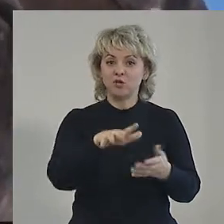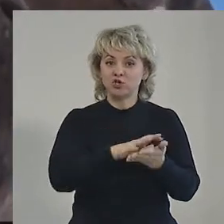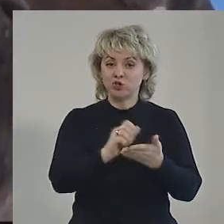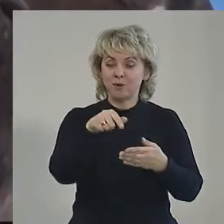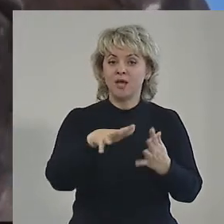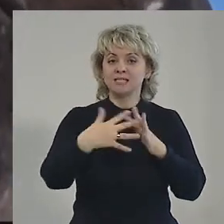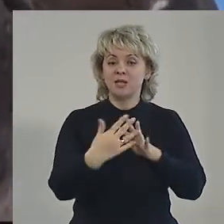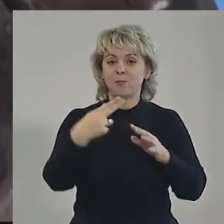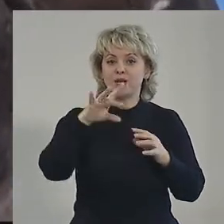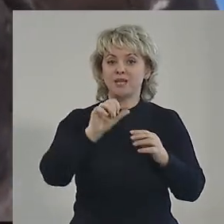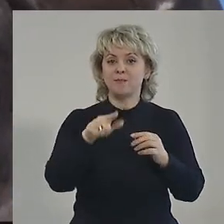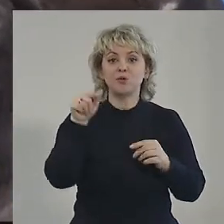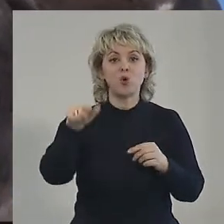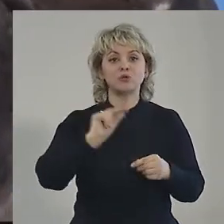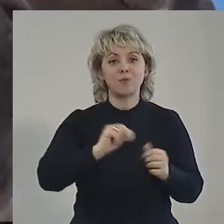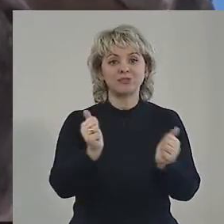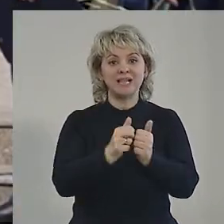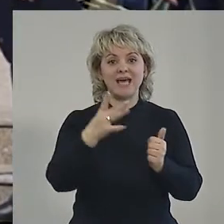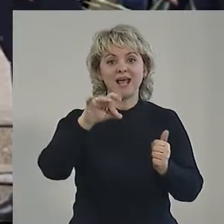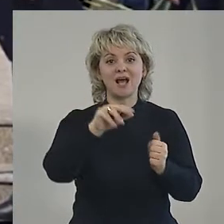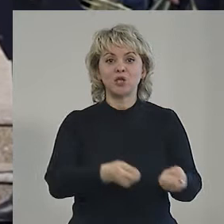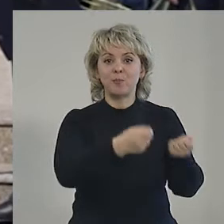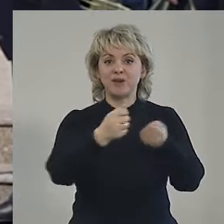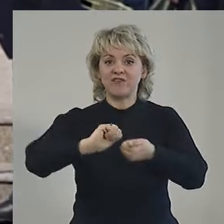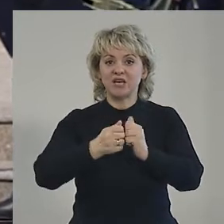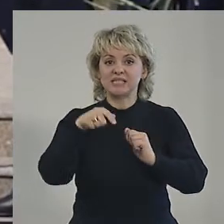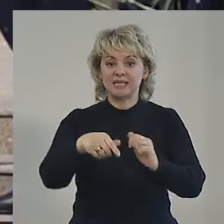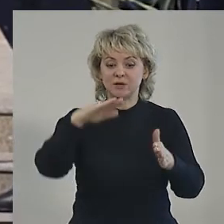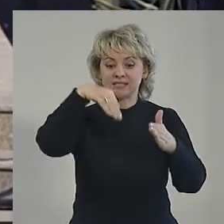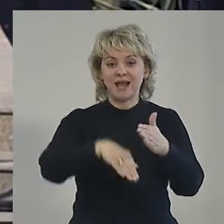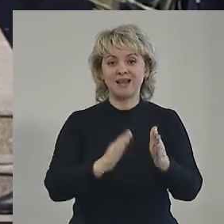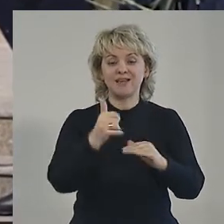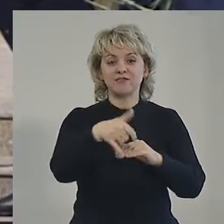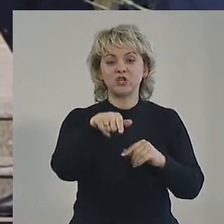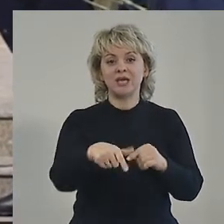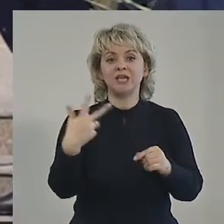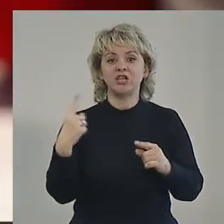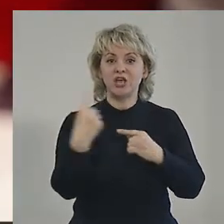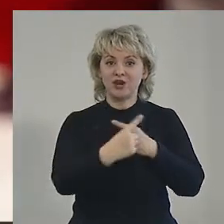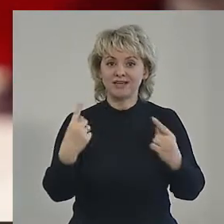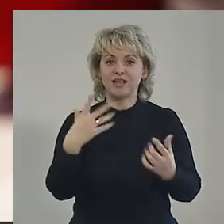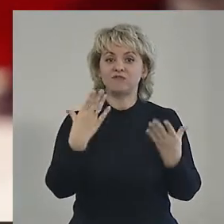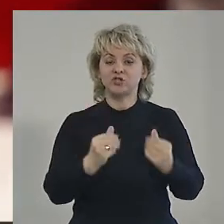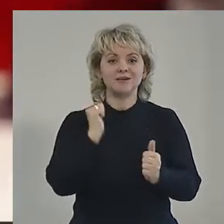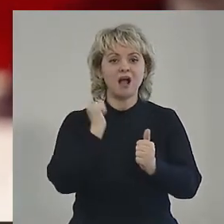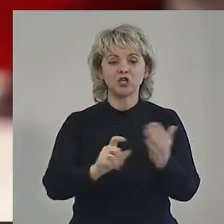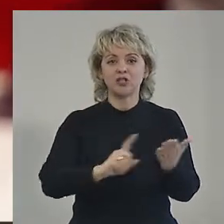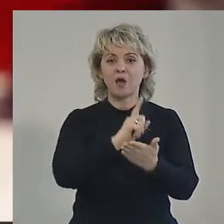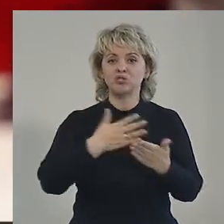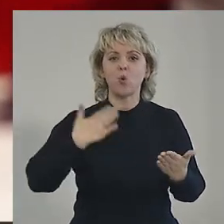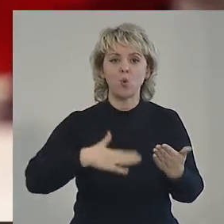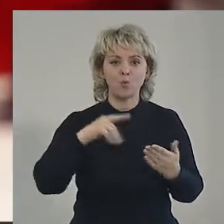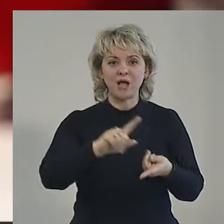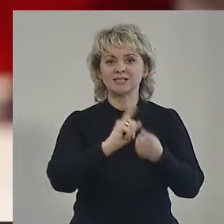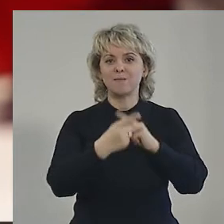Припять. Станислав работал прямо над реактором. Завозил бетон для заливки саркофага. Делал 3 рейса в день. И после каждого обязательно